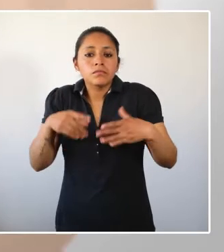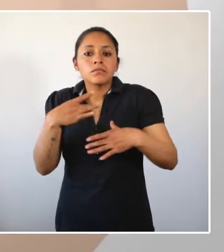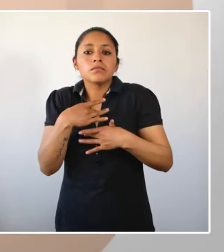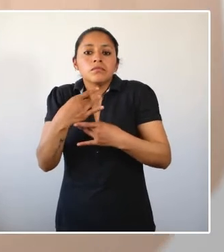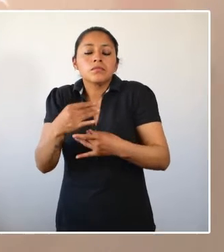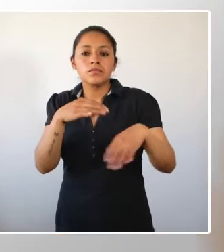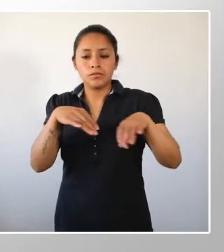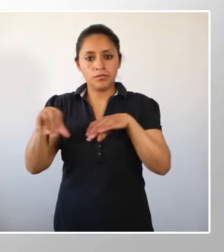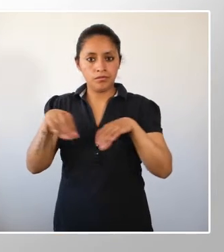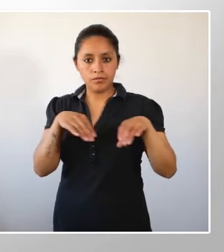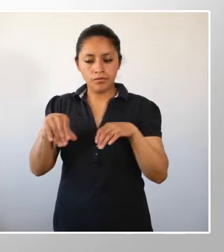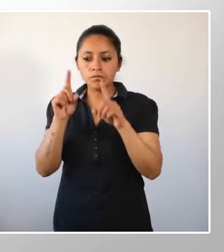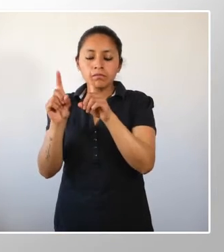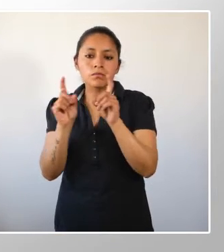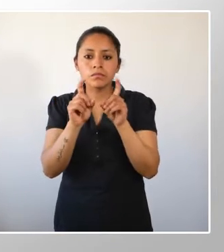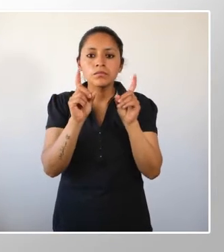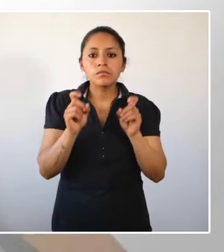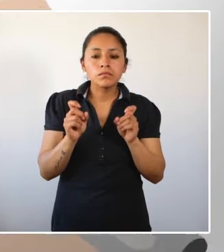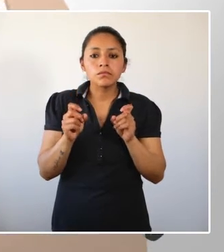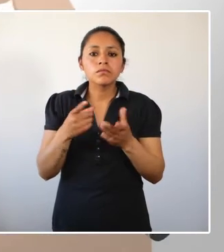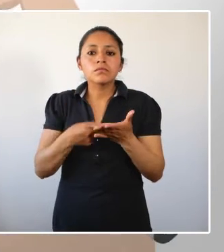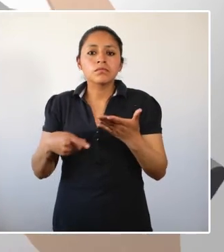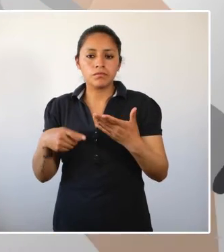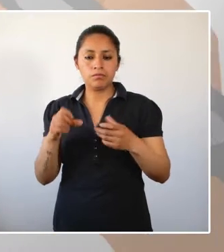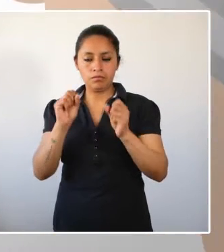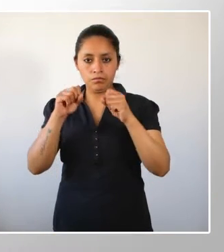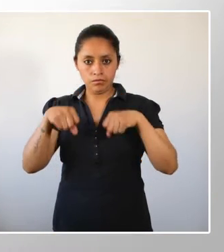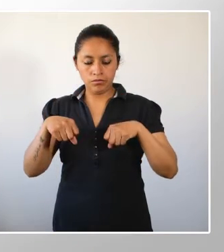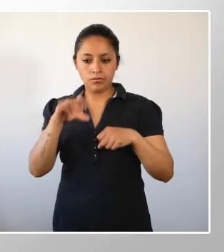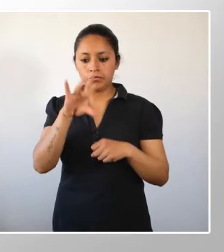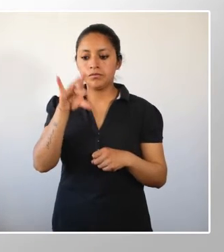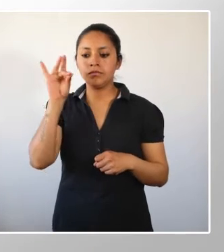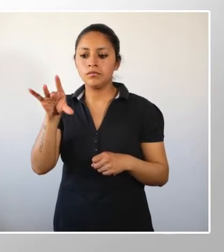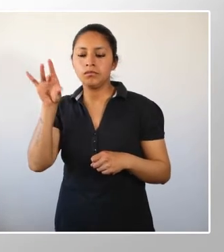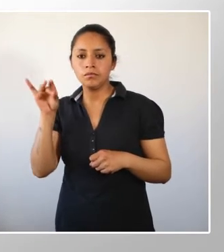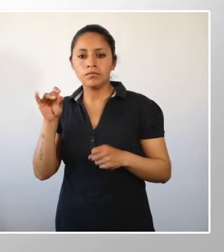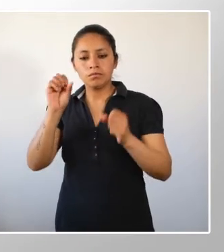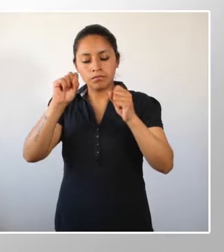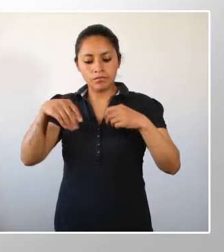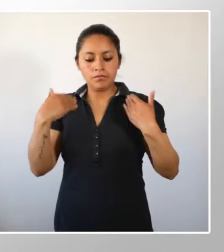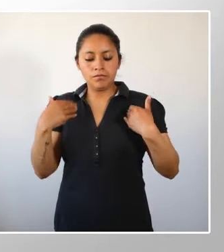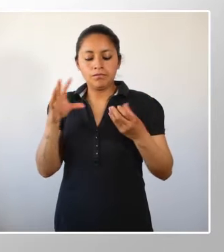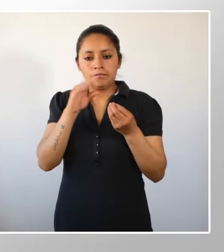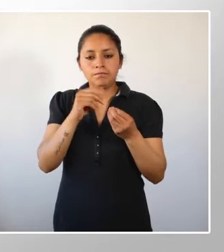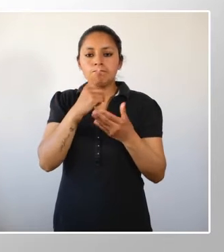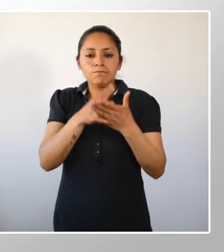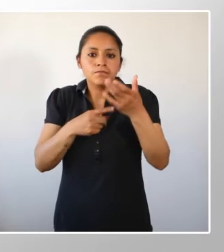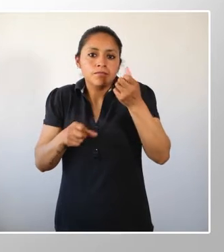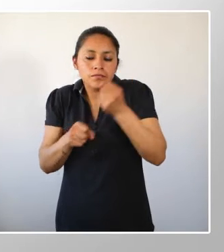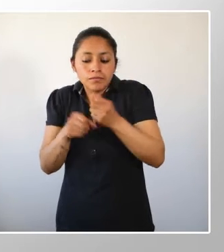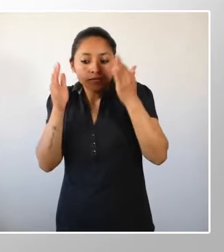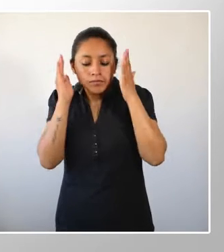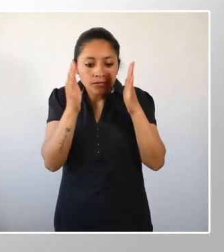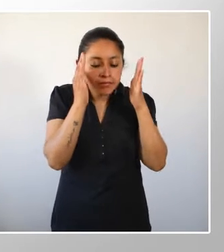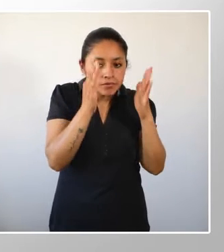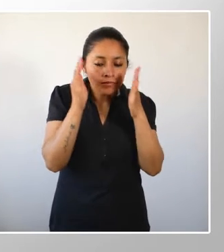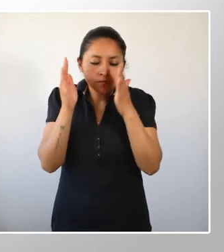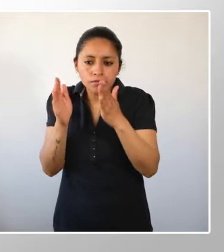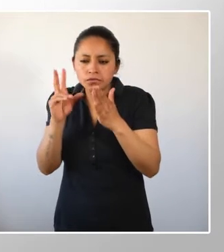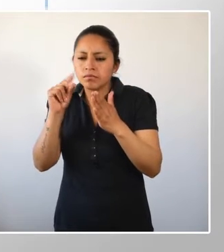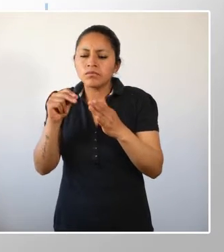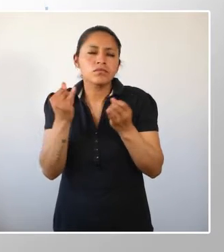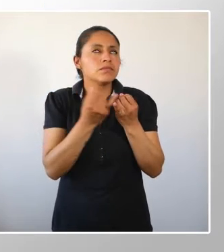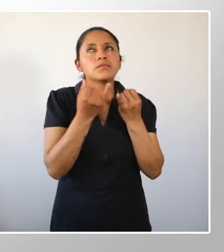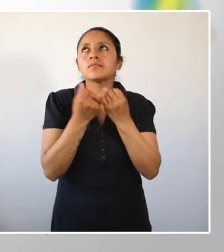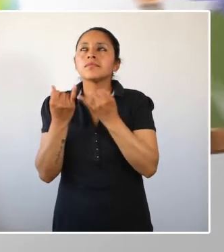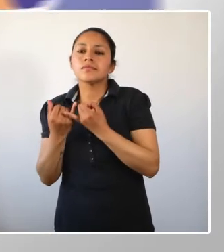Tapuna, imata astawan munanku zuwaita. Paikuna kasyangku ka konfiansanku wicharin. Alin tau uyarina, mana u kosa star